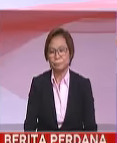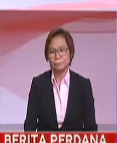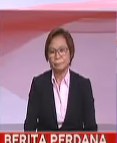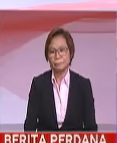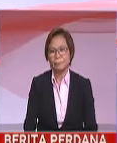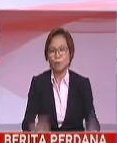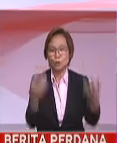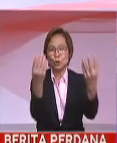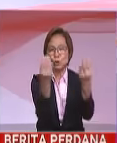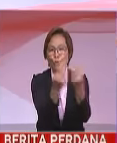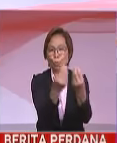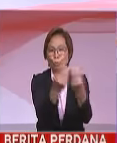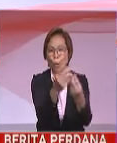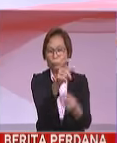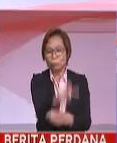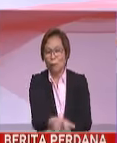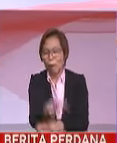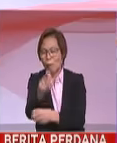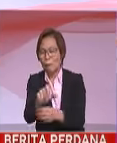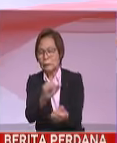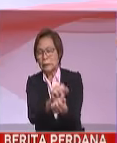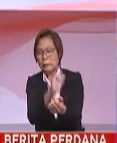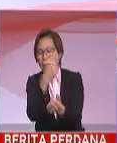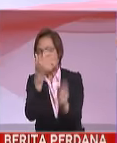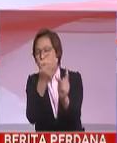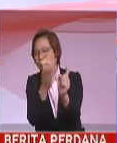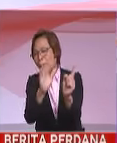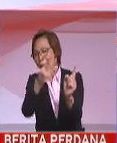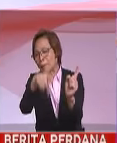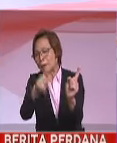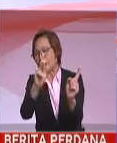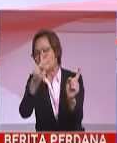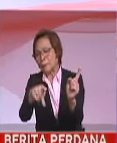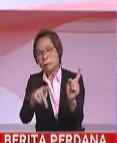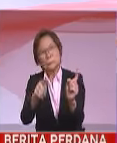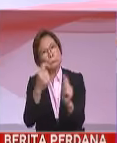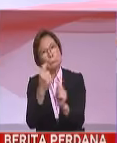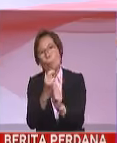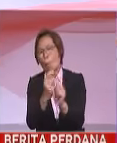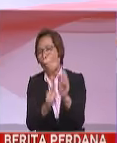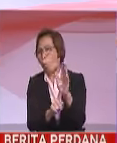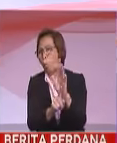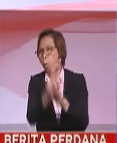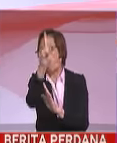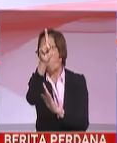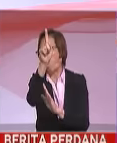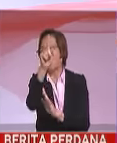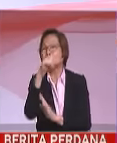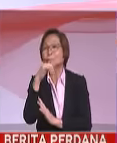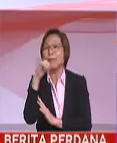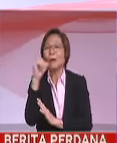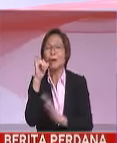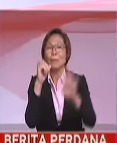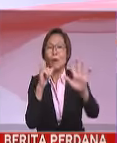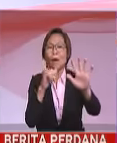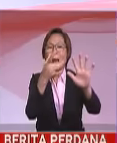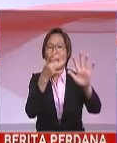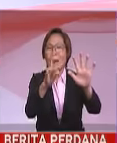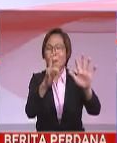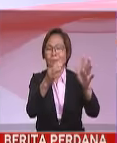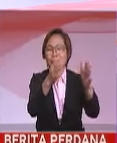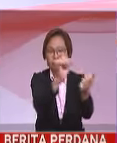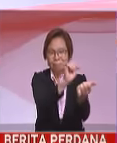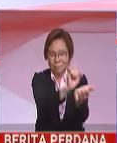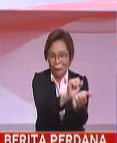Baik, jumlah individu yang ditahan kerana ingkar PKP kekal tinggi. Dalam operasi semalam, 518 individu